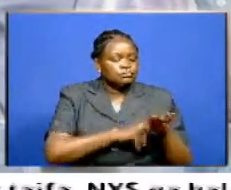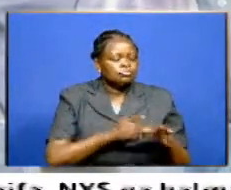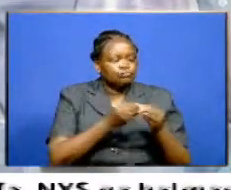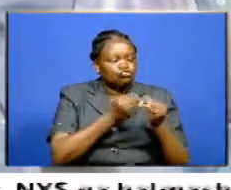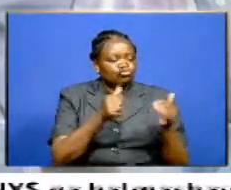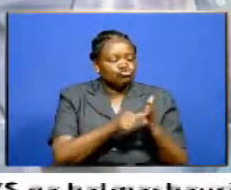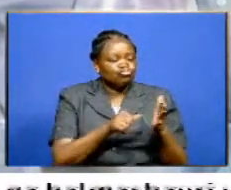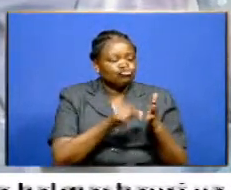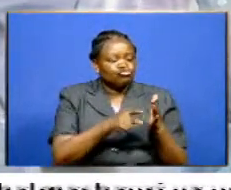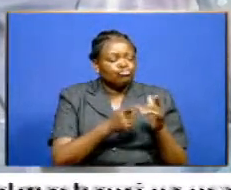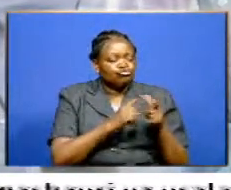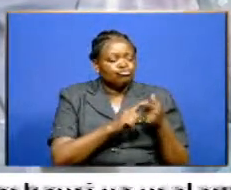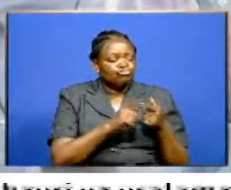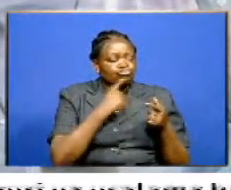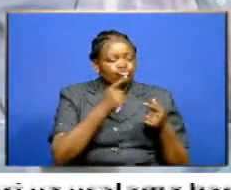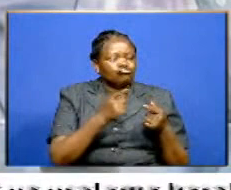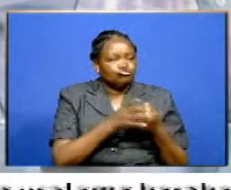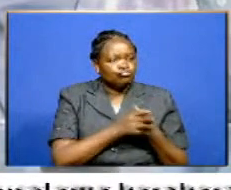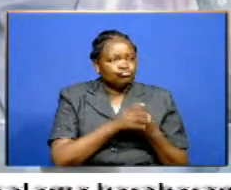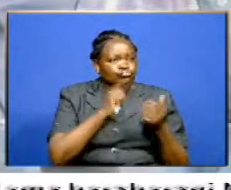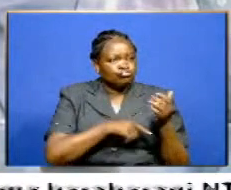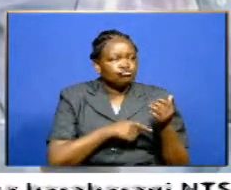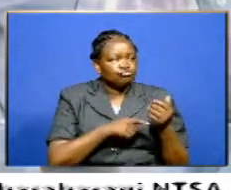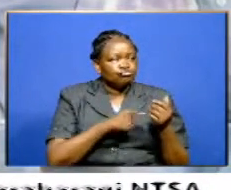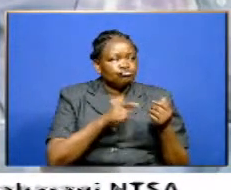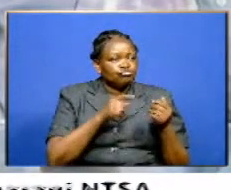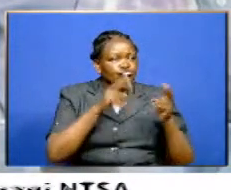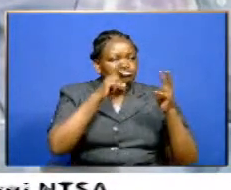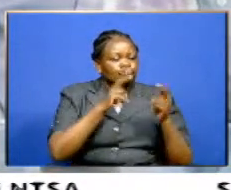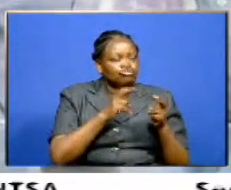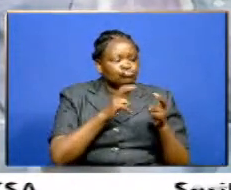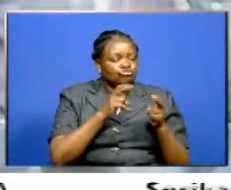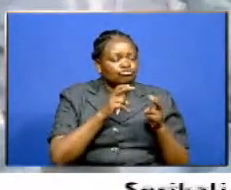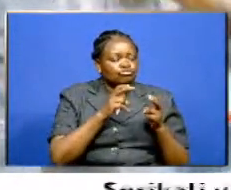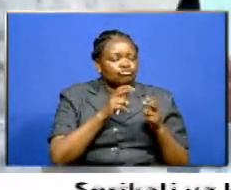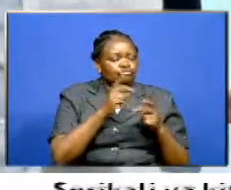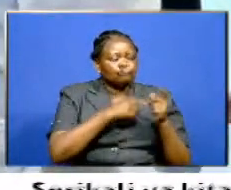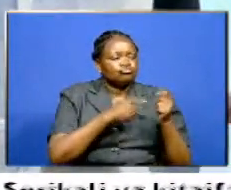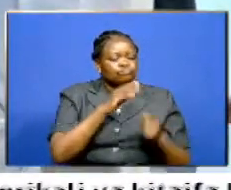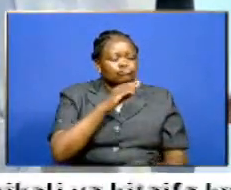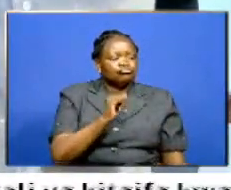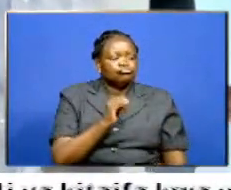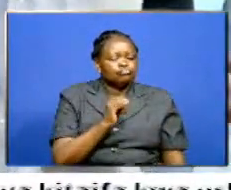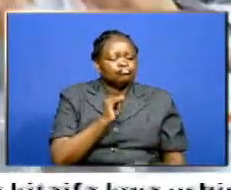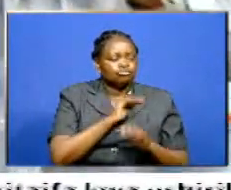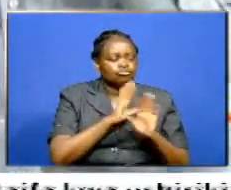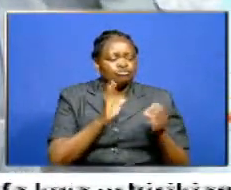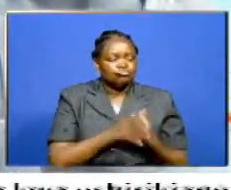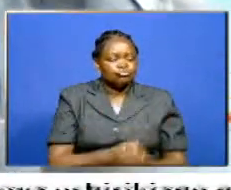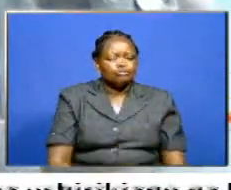hili? Alafu nije nikuchachawize na swala la BBI kutokana na jibu lako.